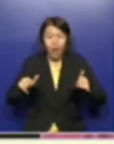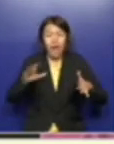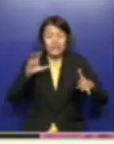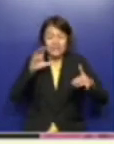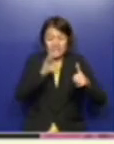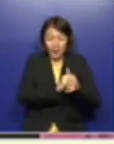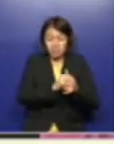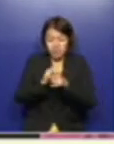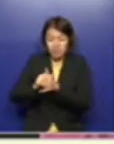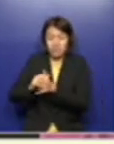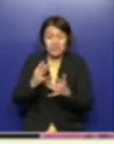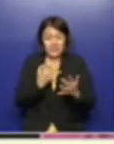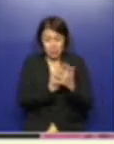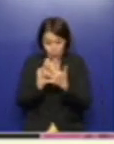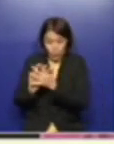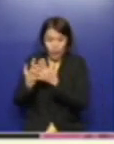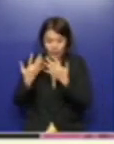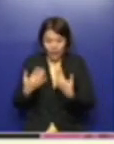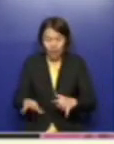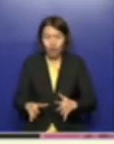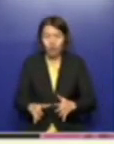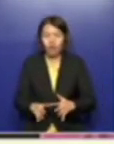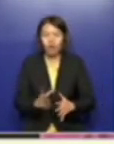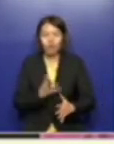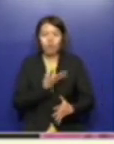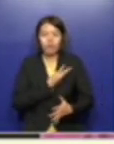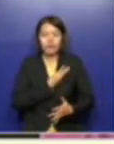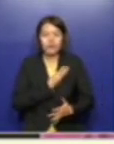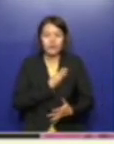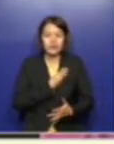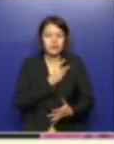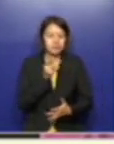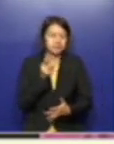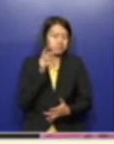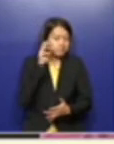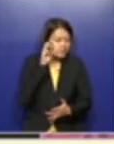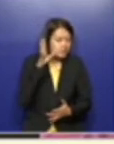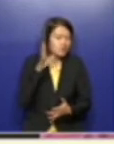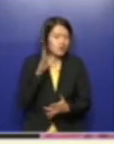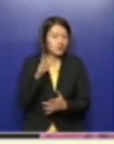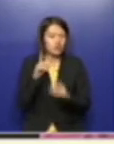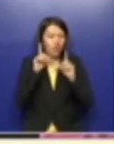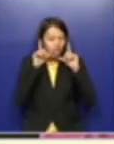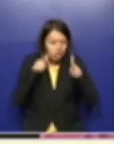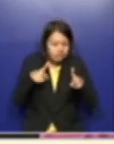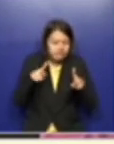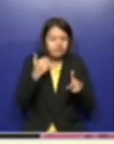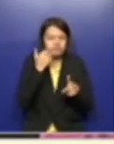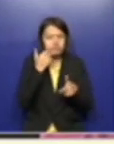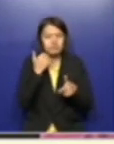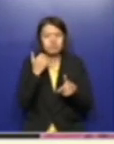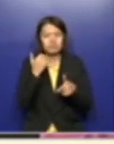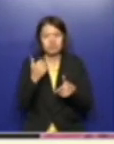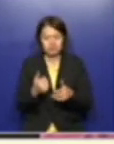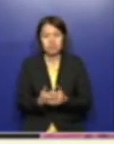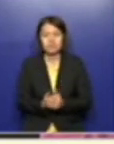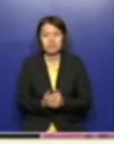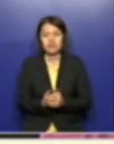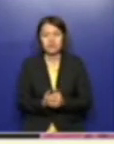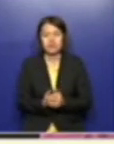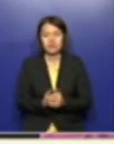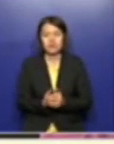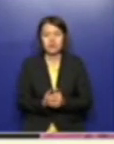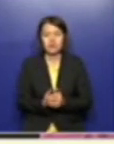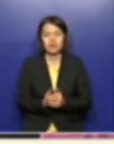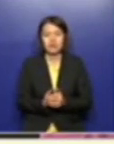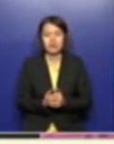ขวัญและกำลังใจเสียหาย2ปีที่ผ่านมาพระภิกษุสงฆ์ต้องสึกราชกาพระหายไปเลย